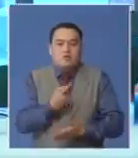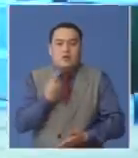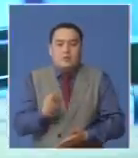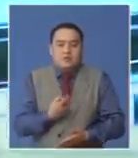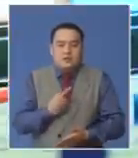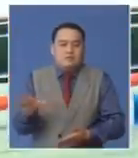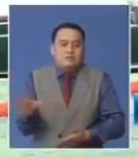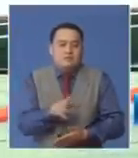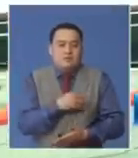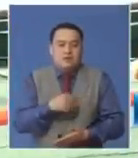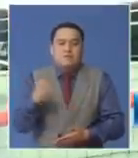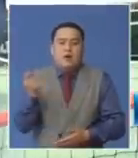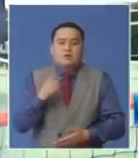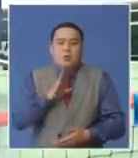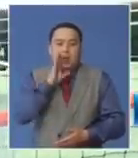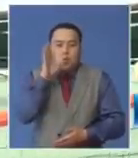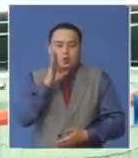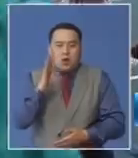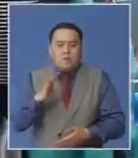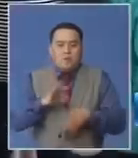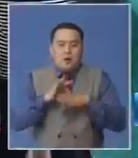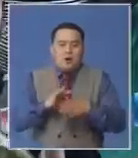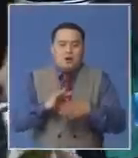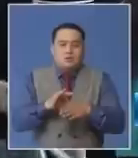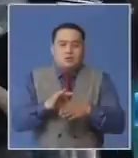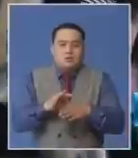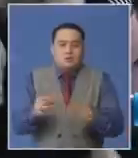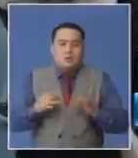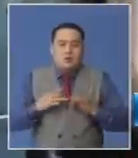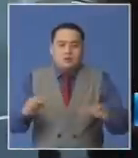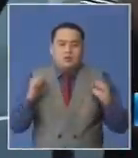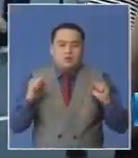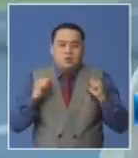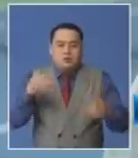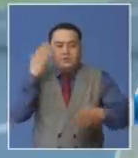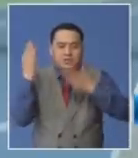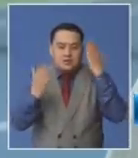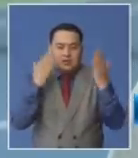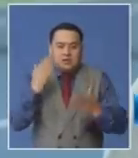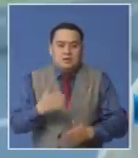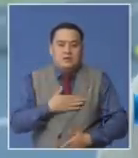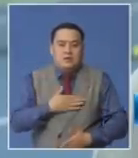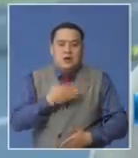целом воскресное утро юных теннисистов прошло атмосфере праздника спорта и веселье